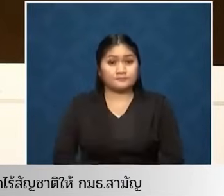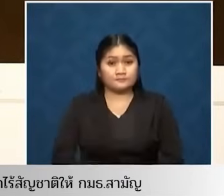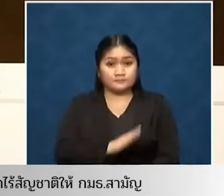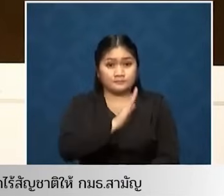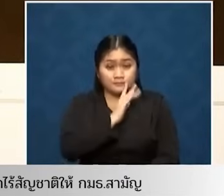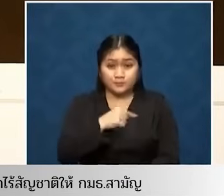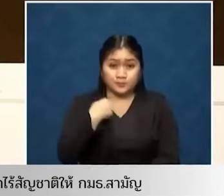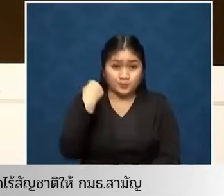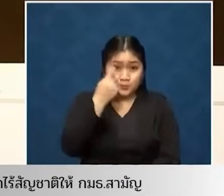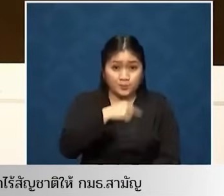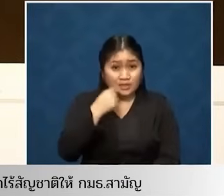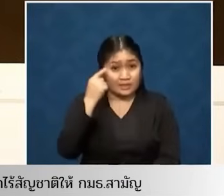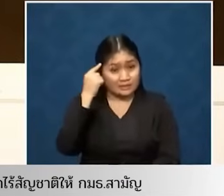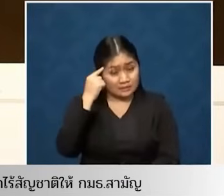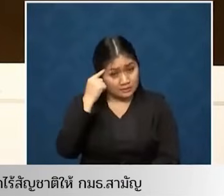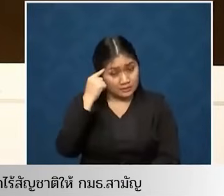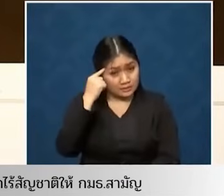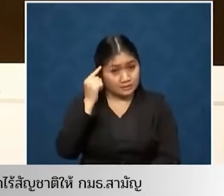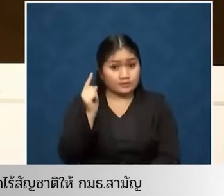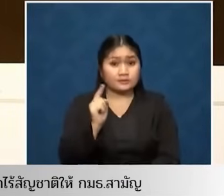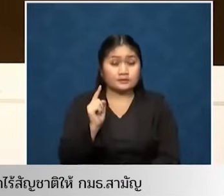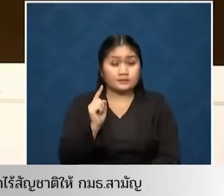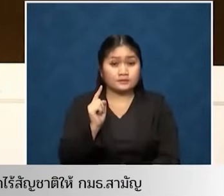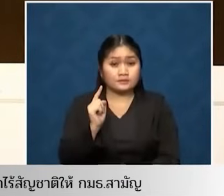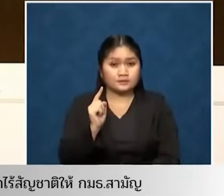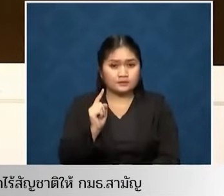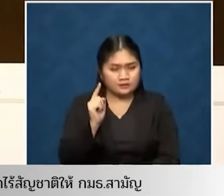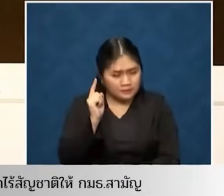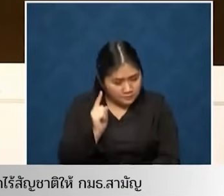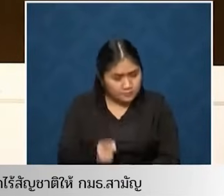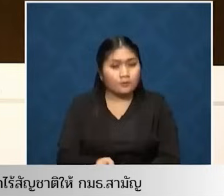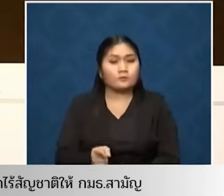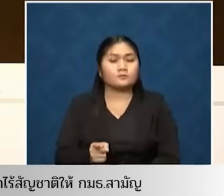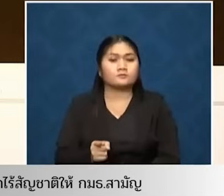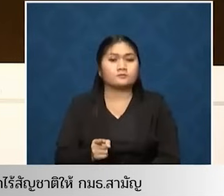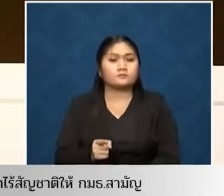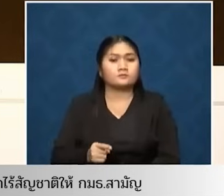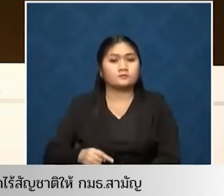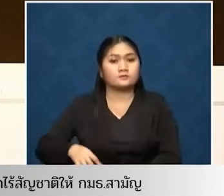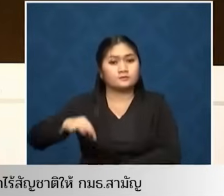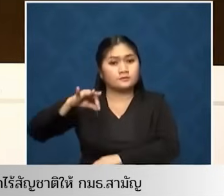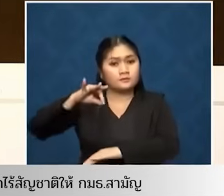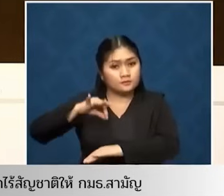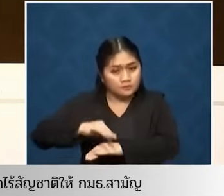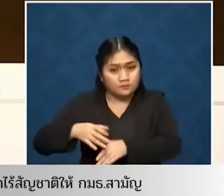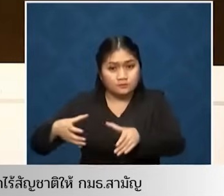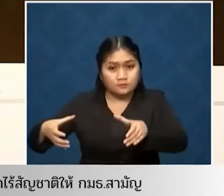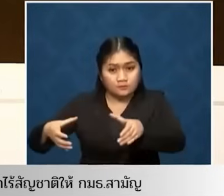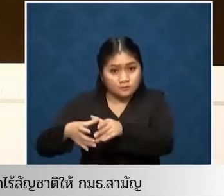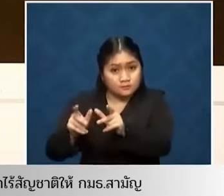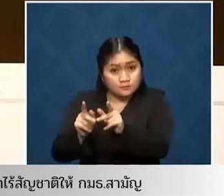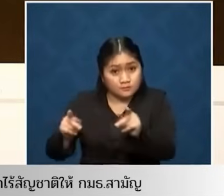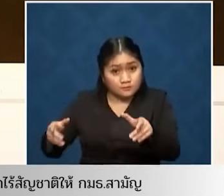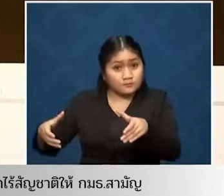วันมูฮัมหมัดนอมะทาประธานสภาผู้แทนราษฎรทำหน้าที่เป็นประธานในการประชุมมีการประชุมพิจารณายัตติเรื่องขอให้สภาผู้แทนราษฎรตั้งคณะกรรม